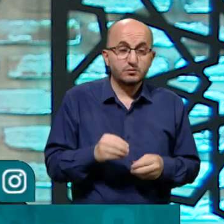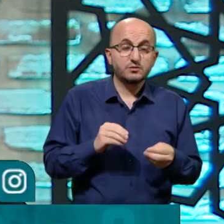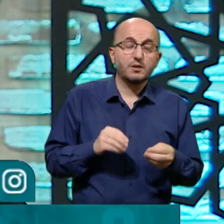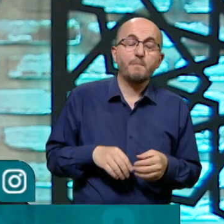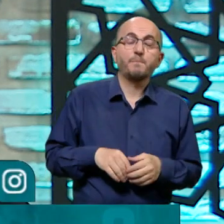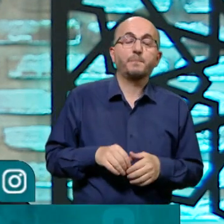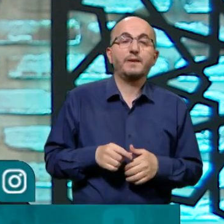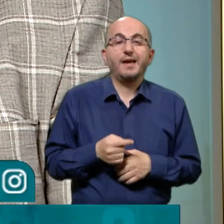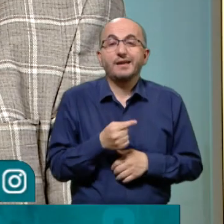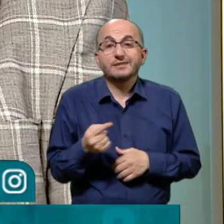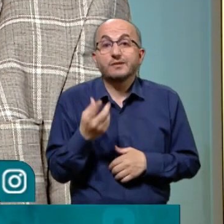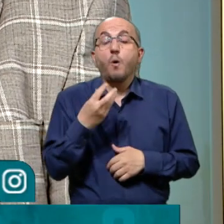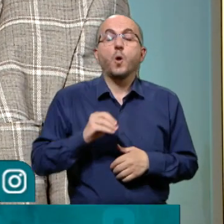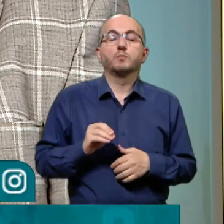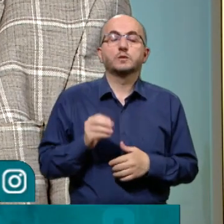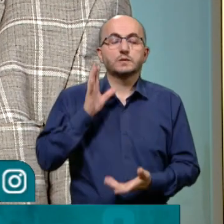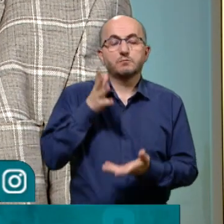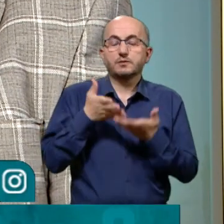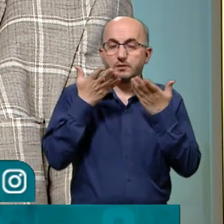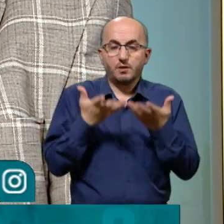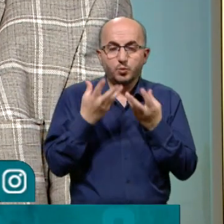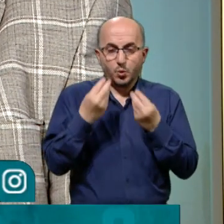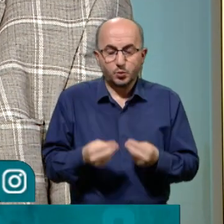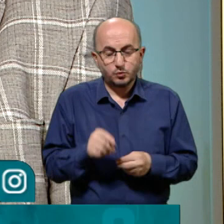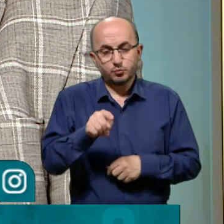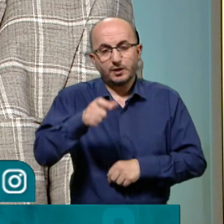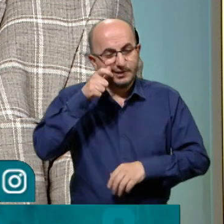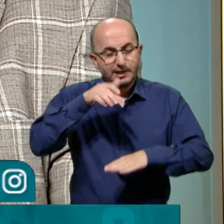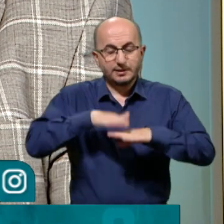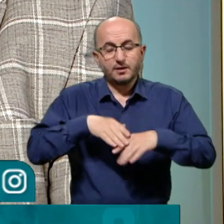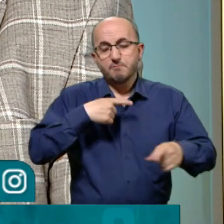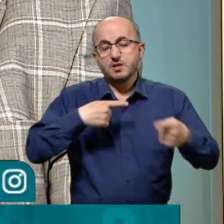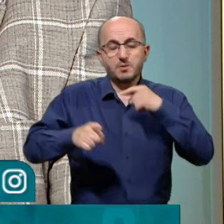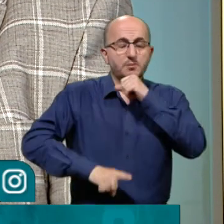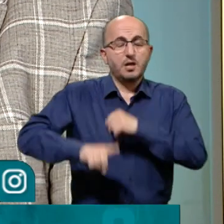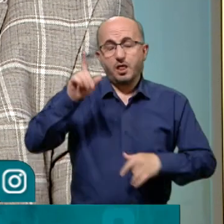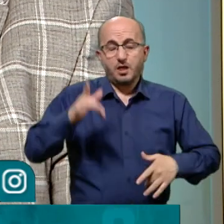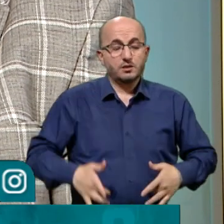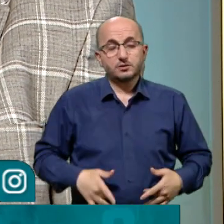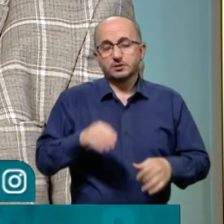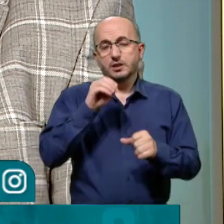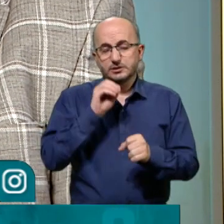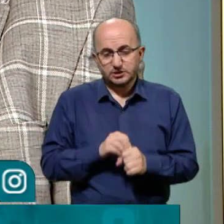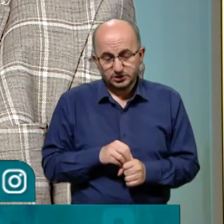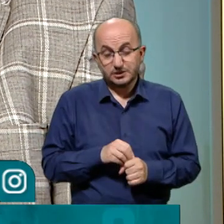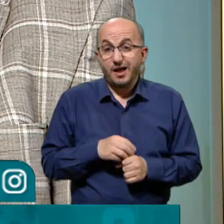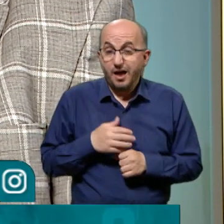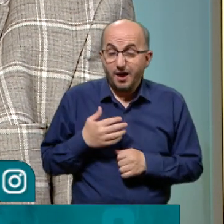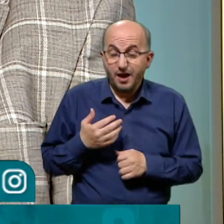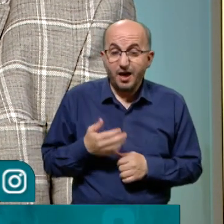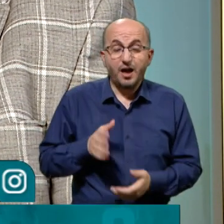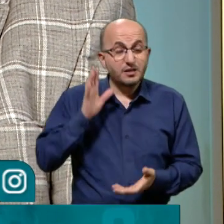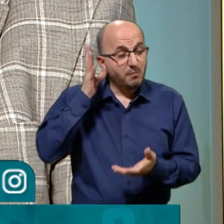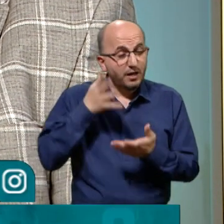olmasın ibadet geçerli olur Buna dikkat edelim birbirimizi Allah rızası için Hele ki bir